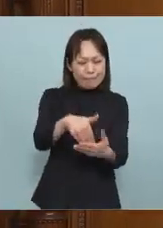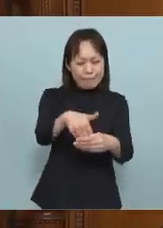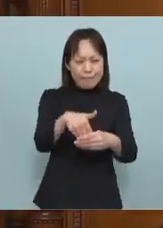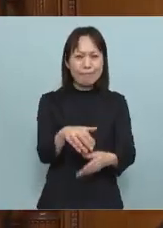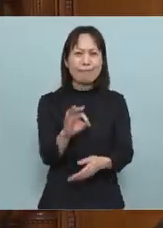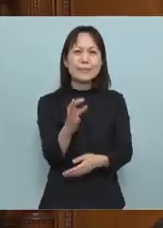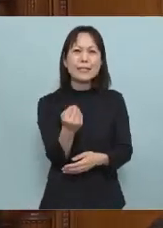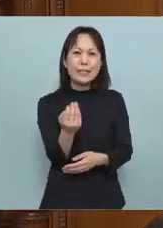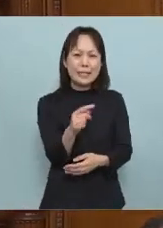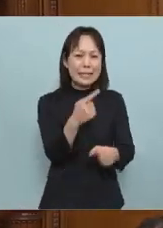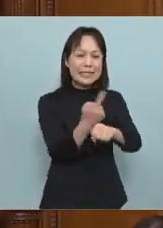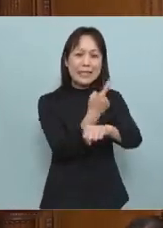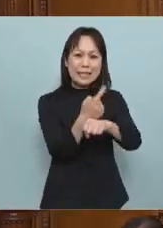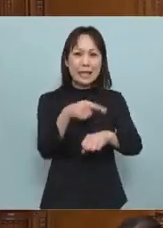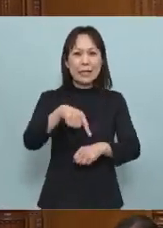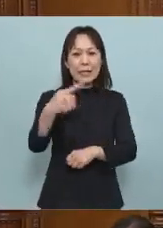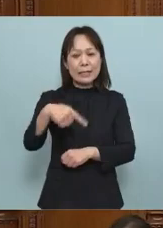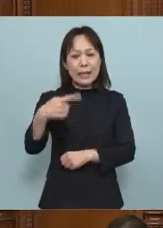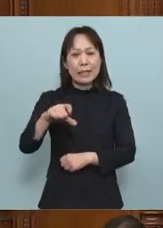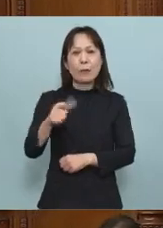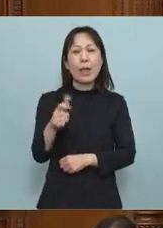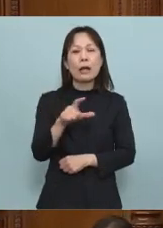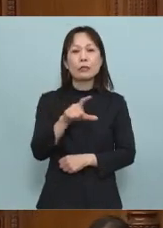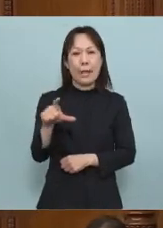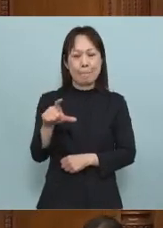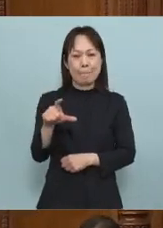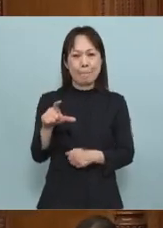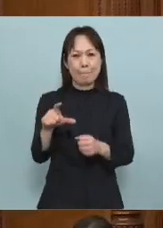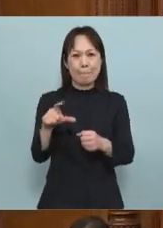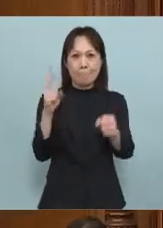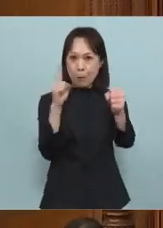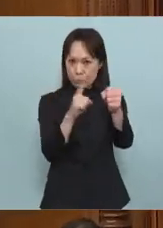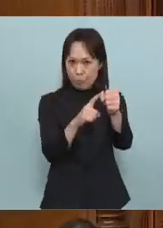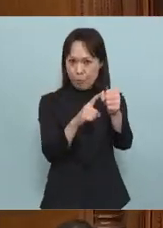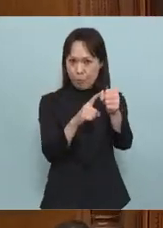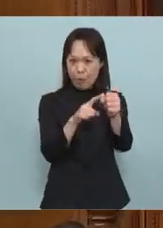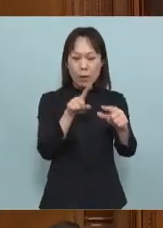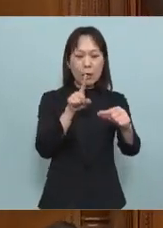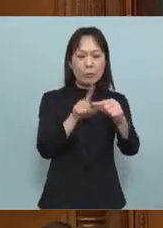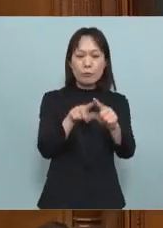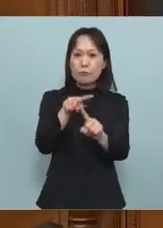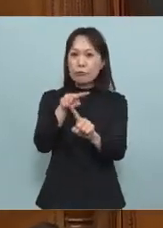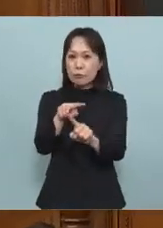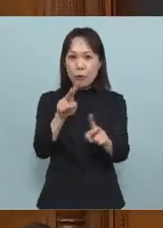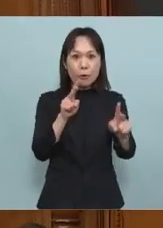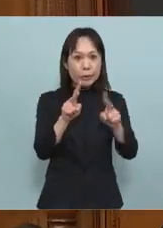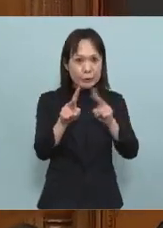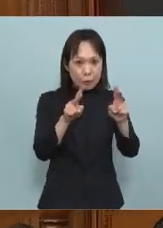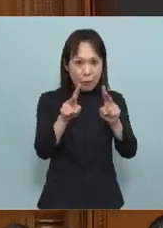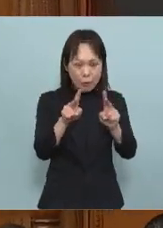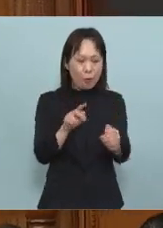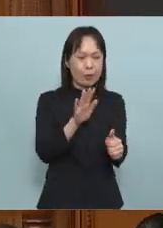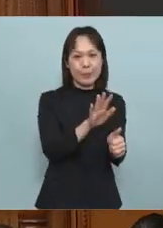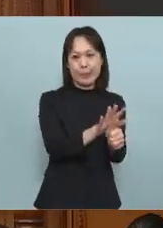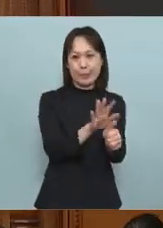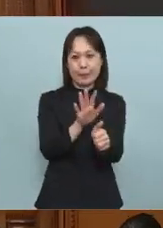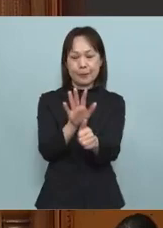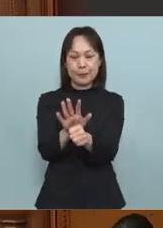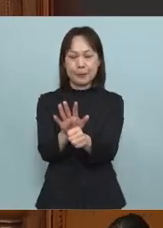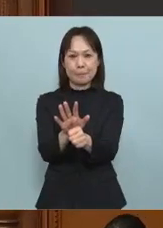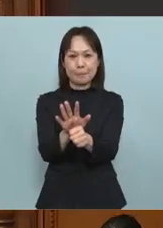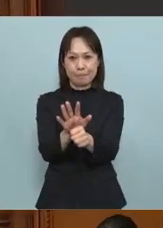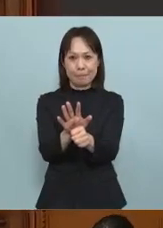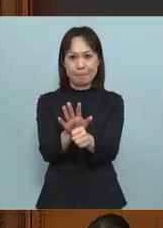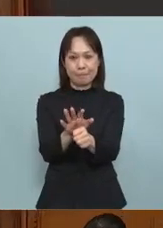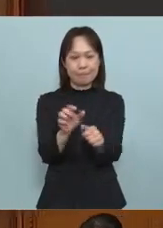給1500円という目標を明確にして、中小企業を直接支援し、短期間に